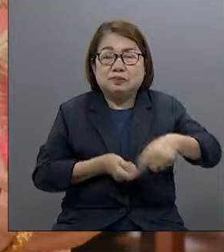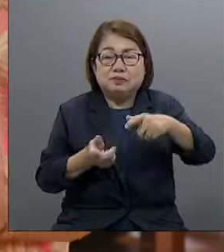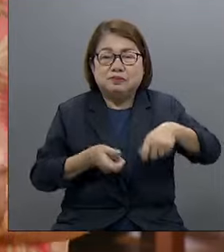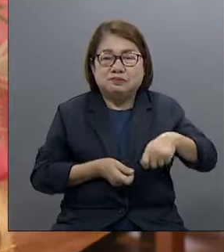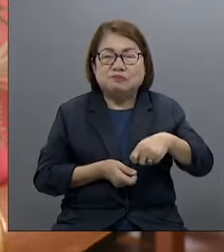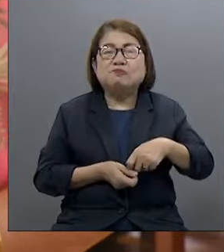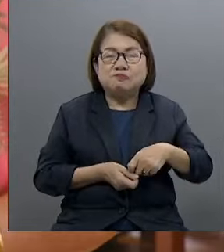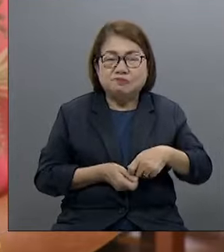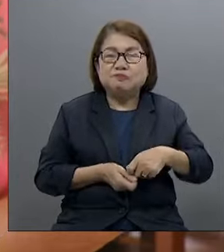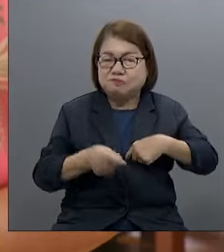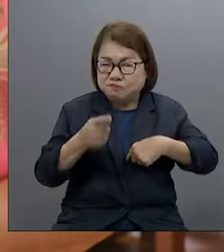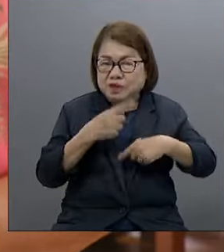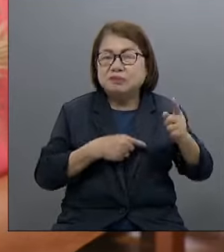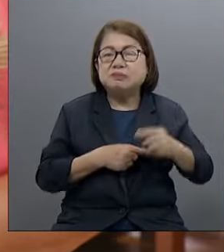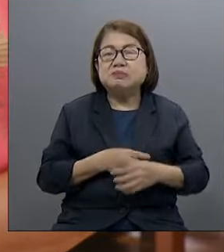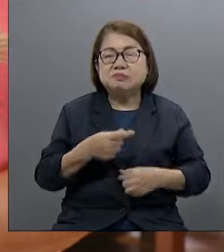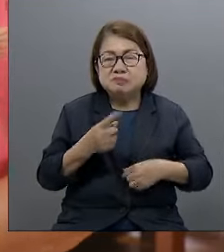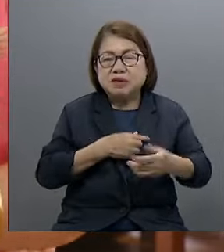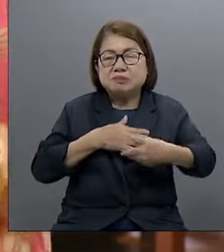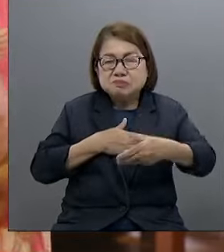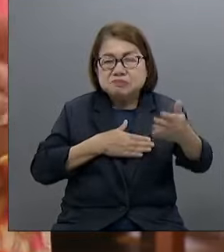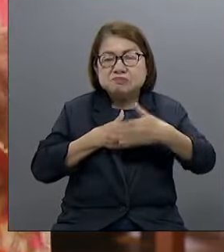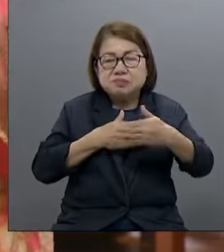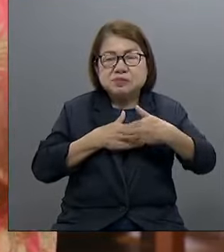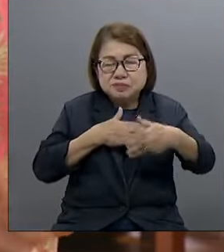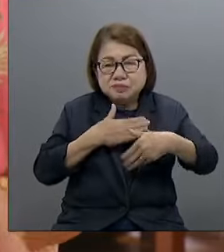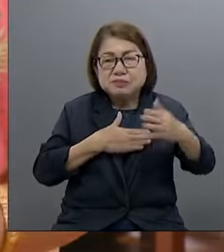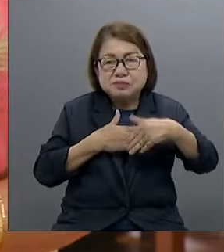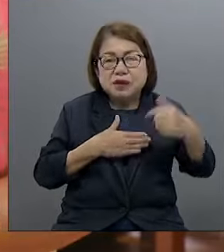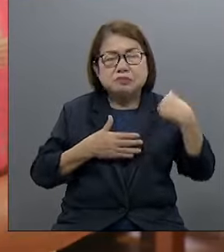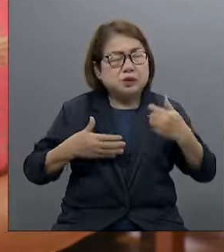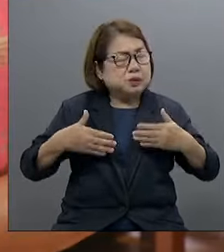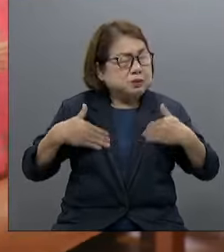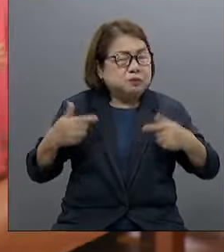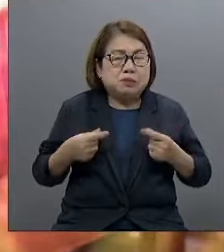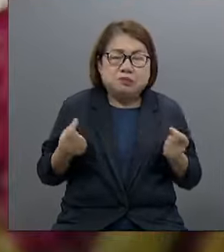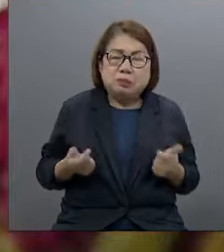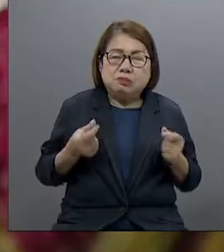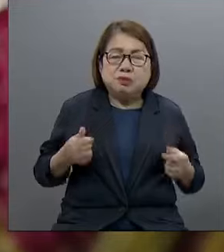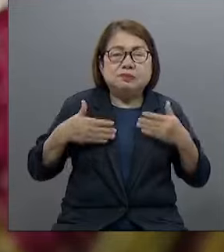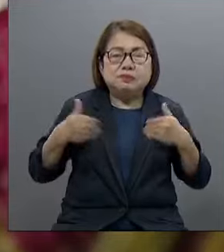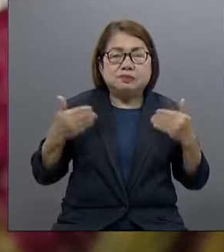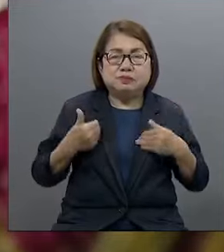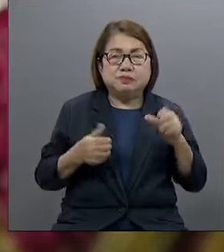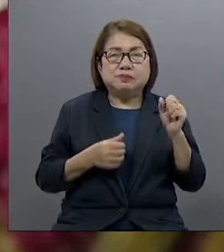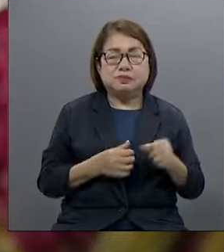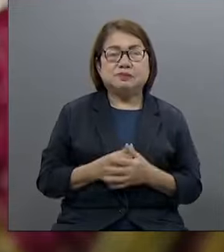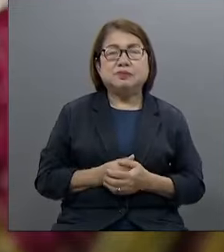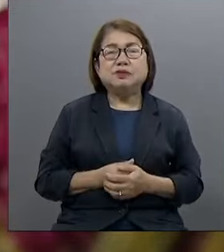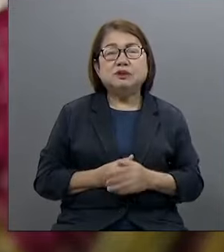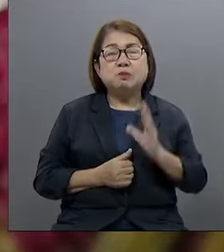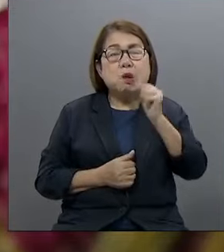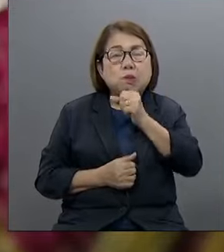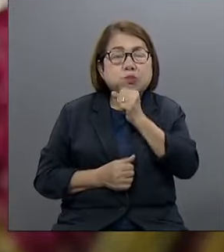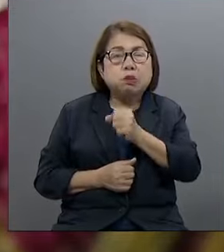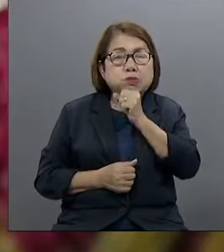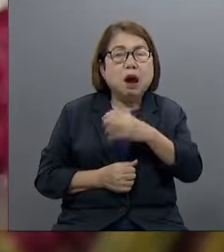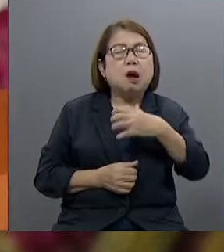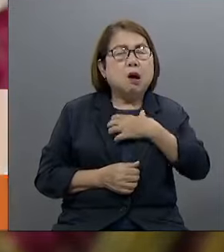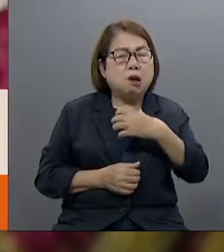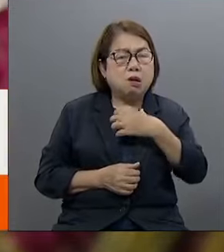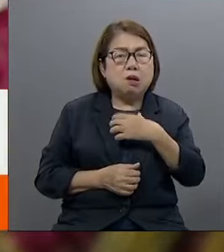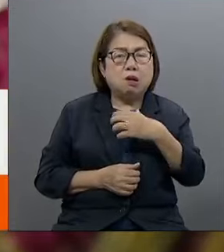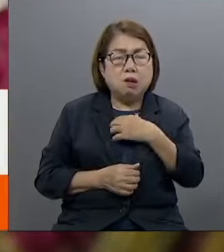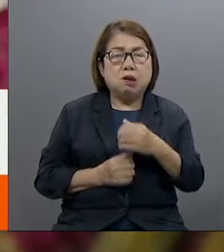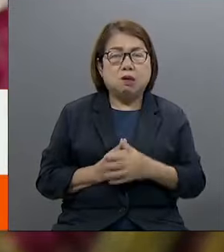ยฮะลูกทุ่งขายดีที่สุดแล ้ วก็เต็มไปด้วยความสนุกสนาน ใช่ค่ะ นะฮะ โอ้ยอยากให้มีทุก